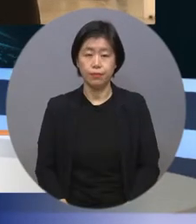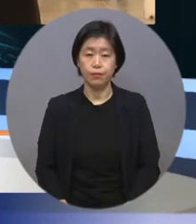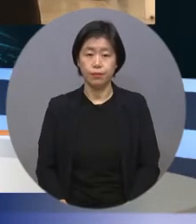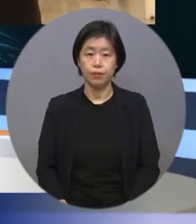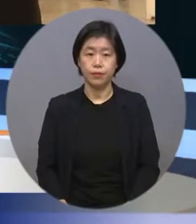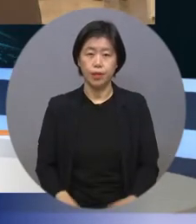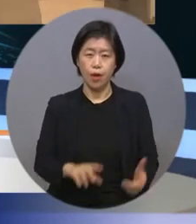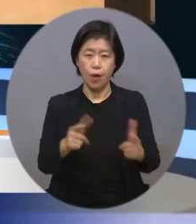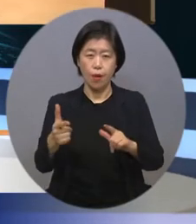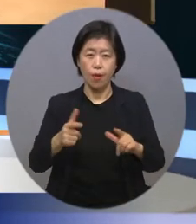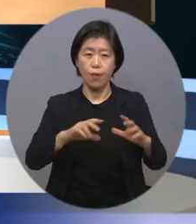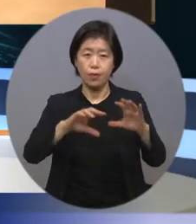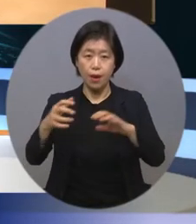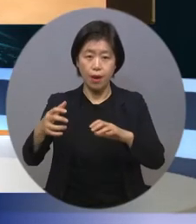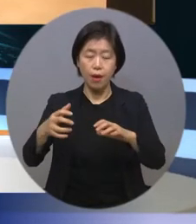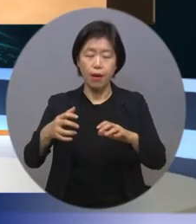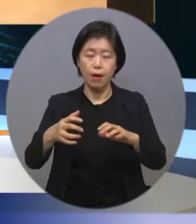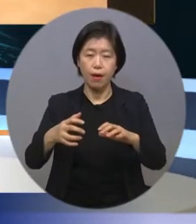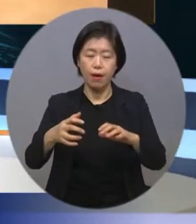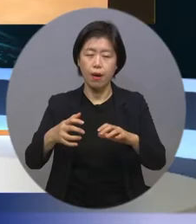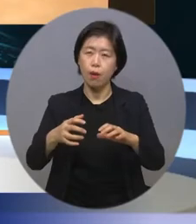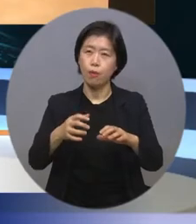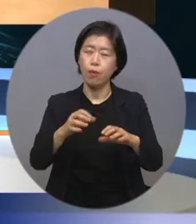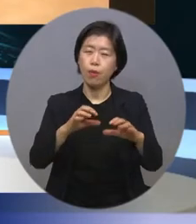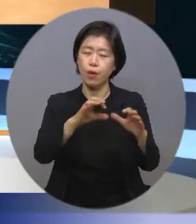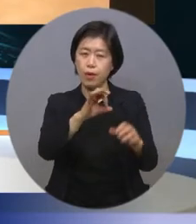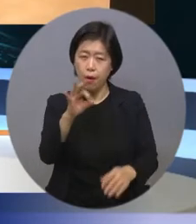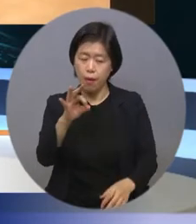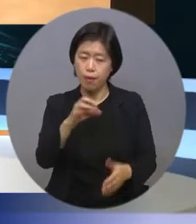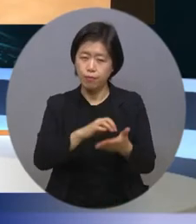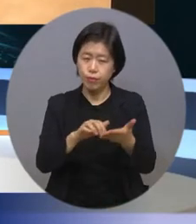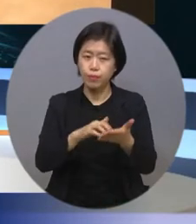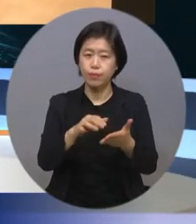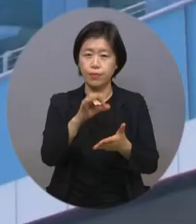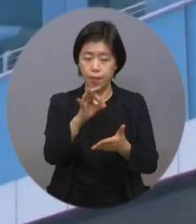명이 참가했는데요. 현장에 황병양 기자가 다녀왔습니다.